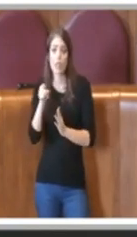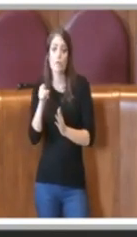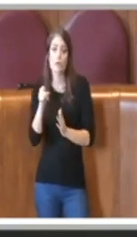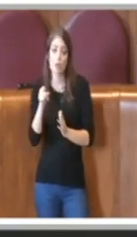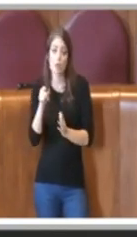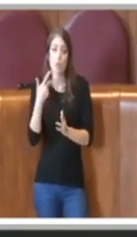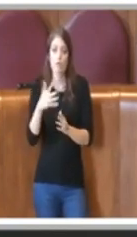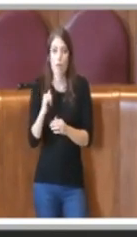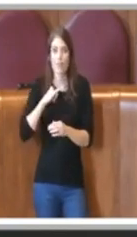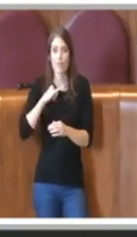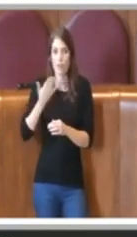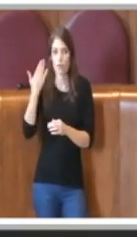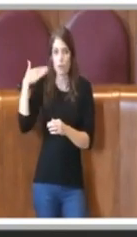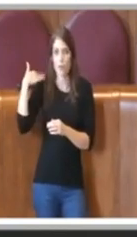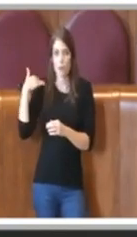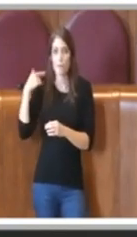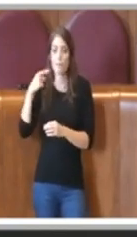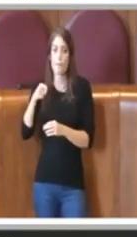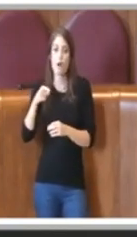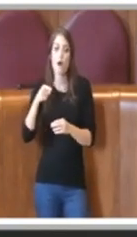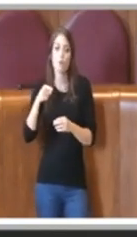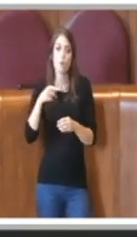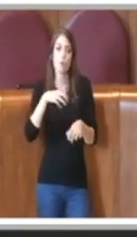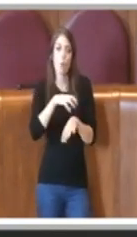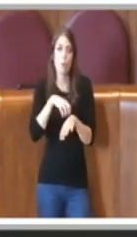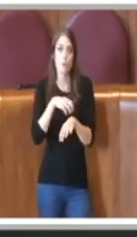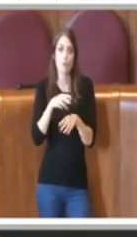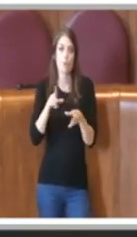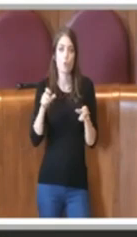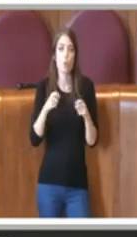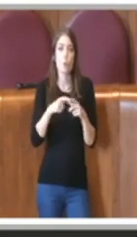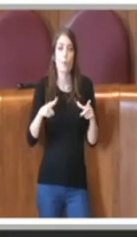già anticipato durante la commissione urbanistica, la richiesta di